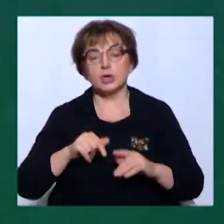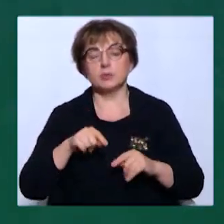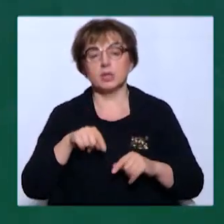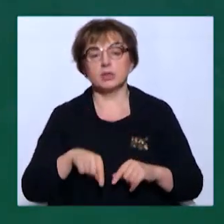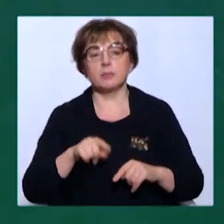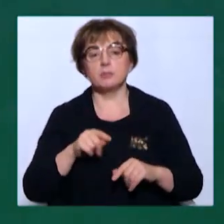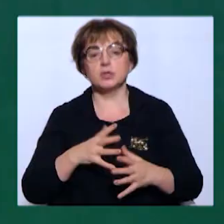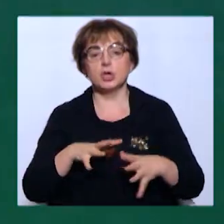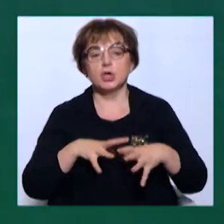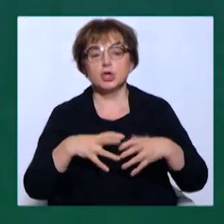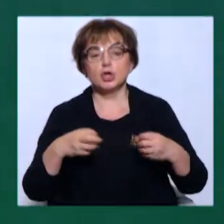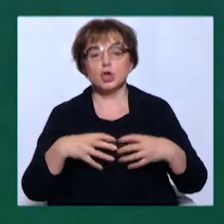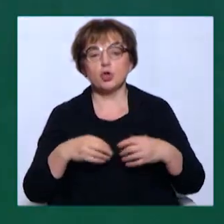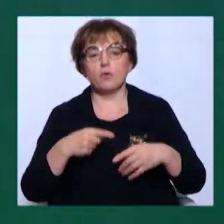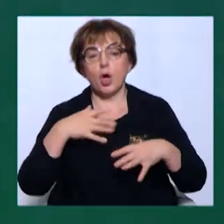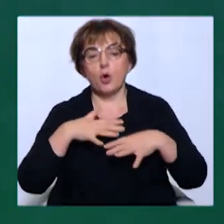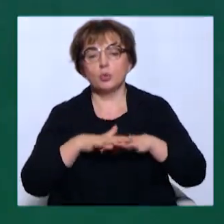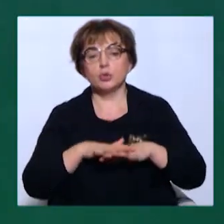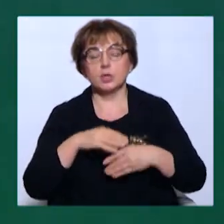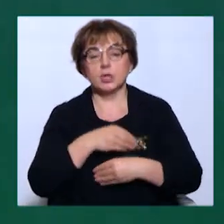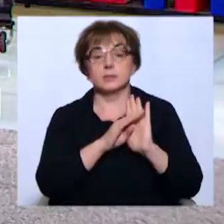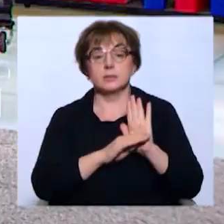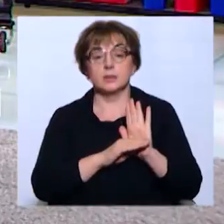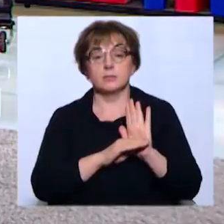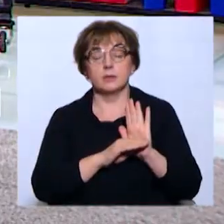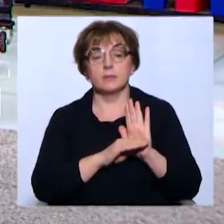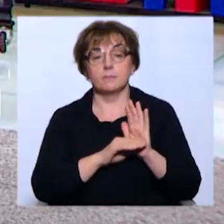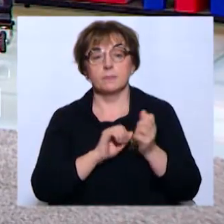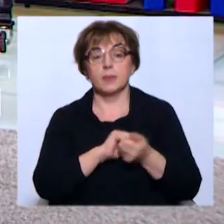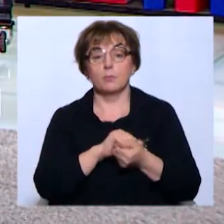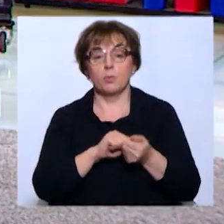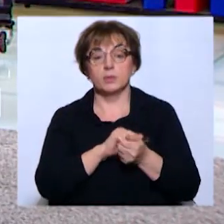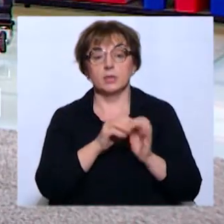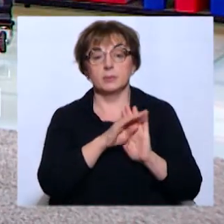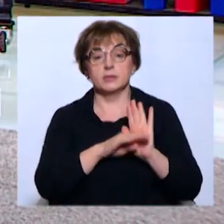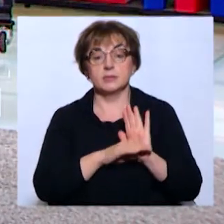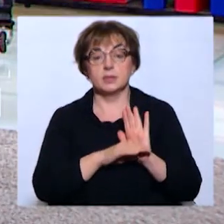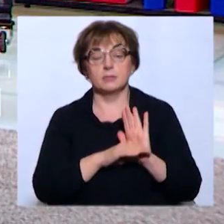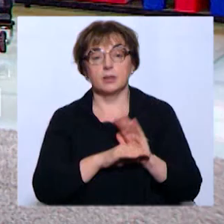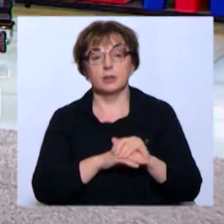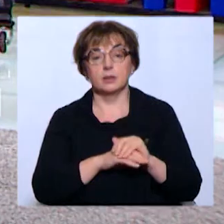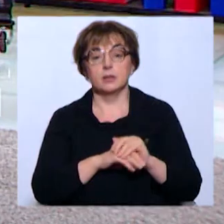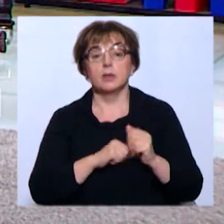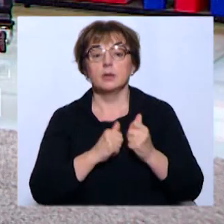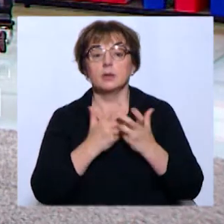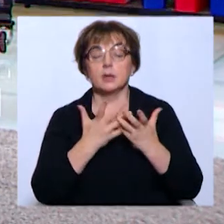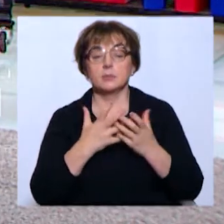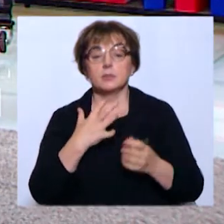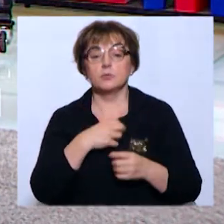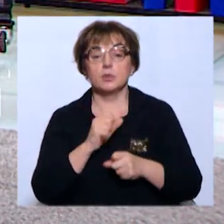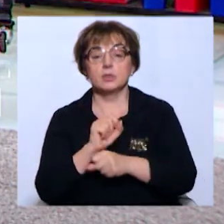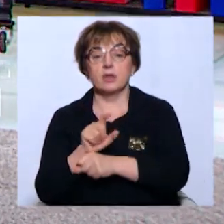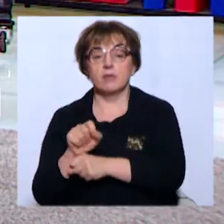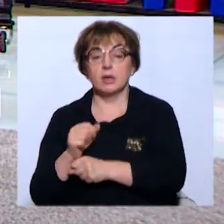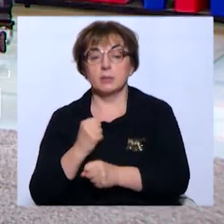ხდება მისი შეწოვა და უჯრედებში გადასვლა. მომნელებელი სისტემა რამდენიმე მნიშვნელოვან